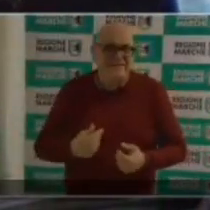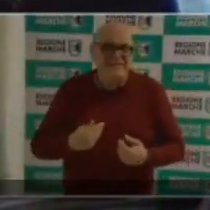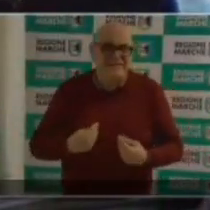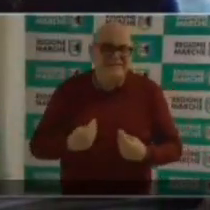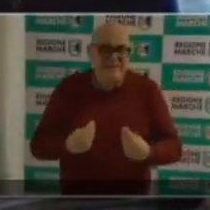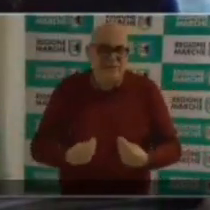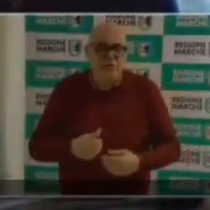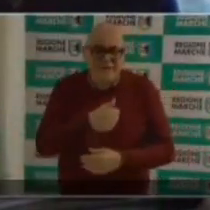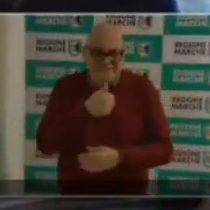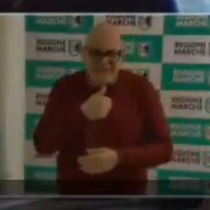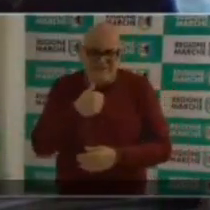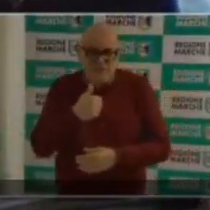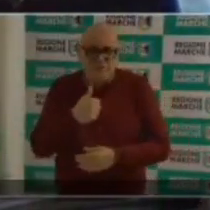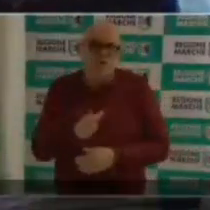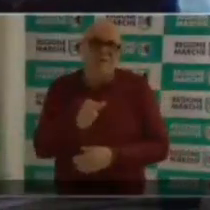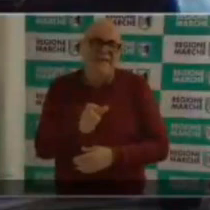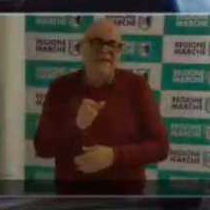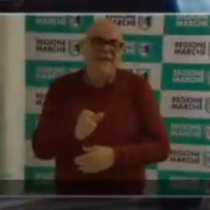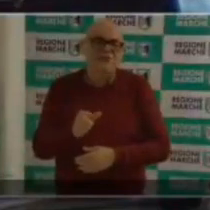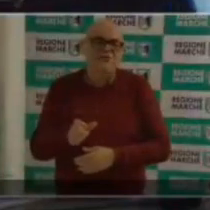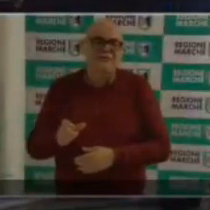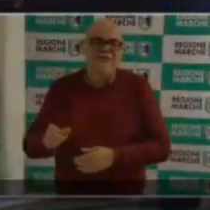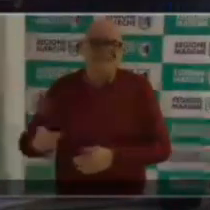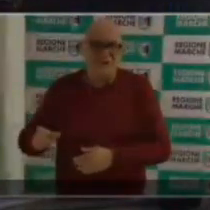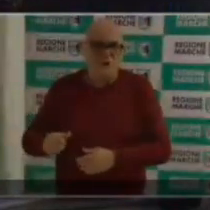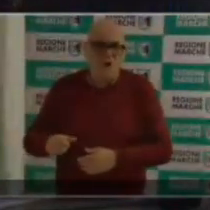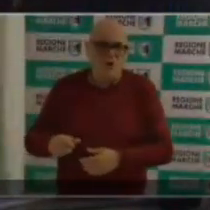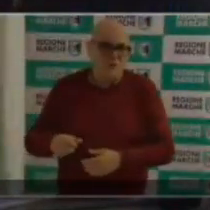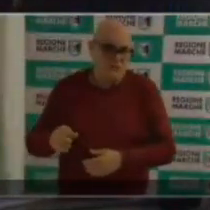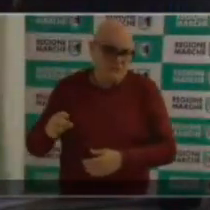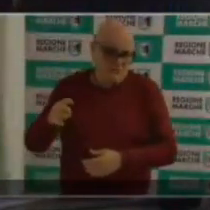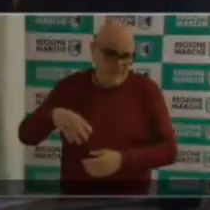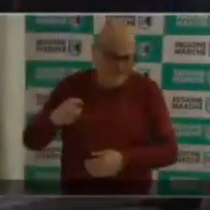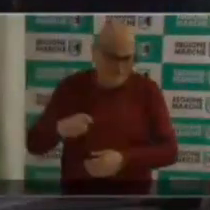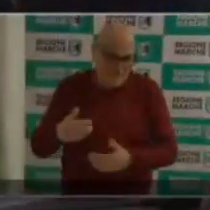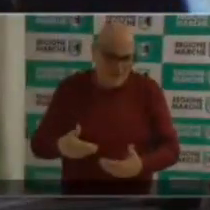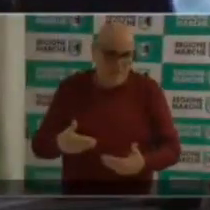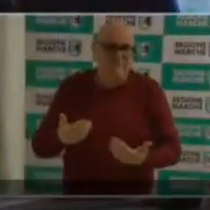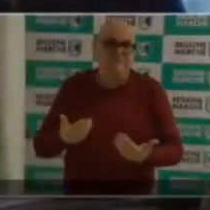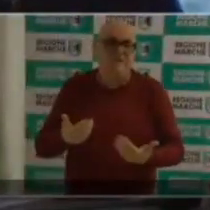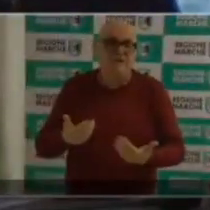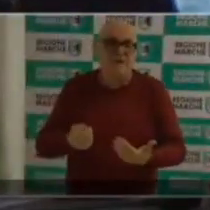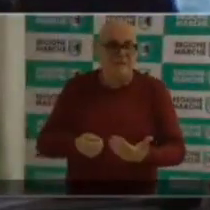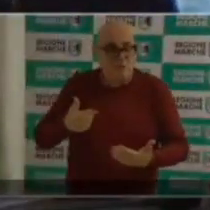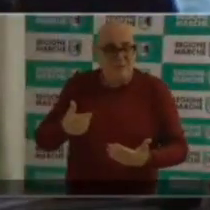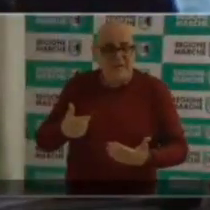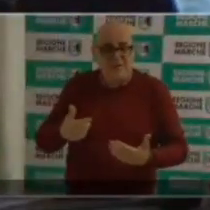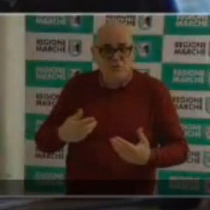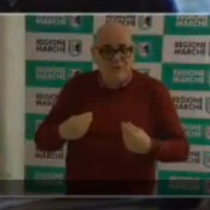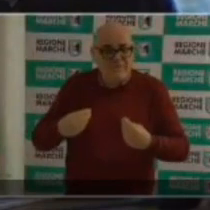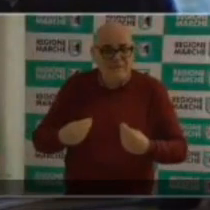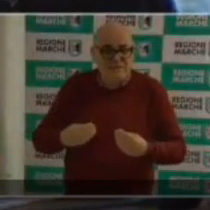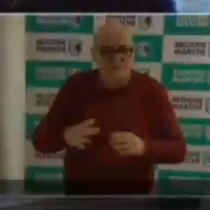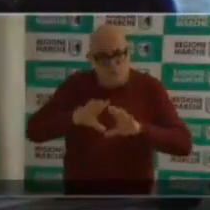È questo l'aspetto più importante, la partecipazione di tutto il mondo del